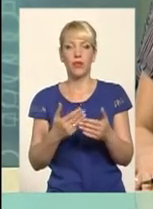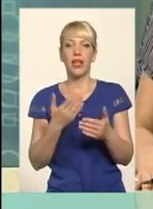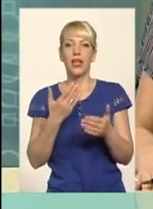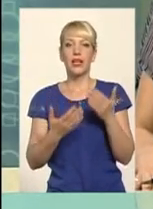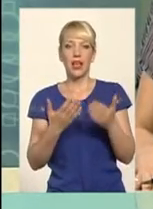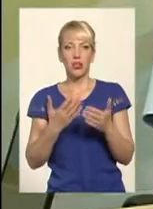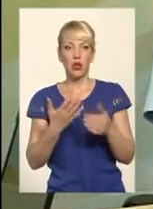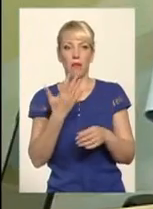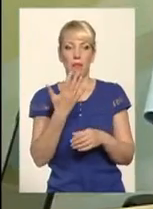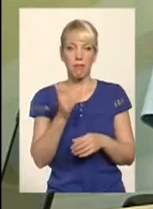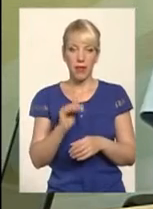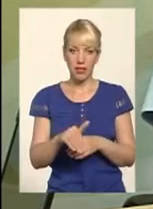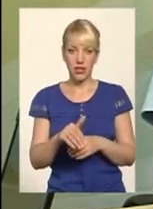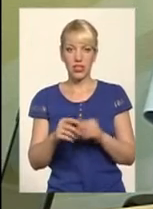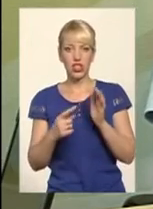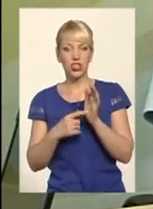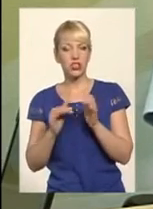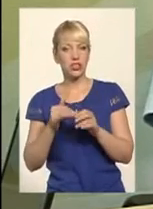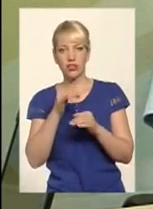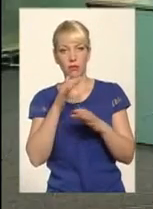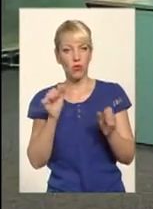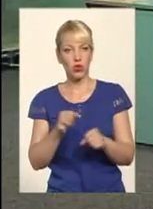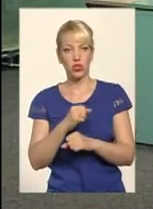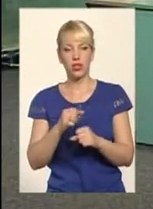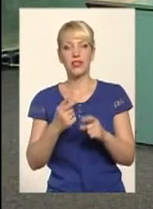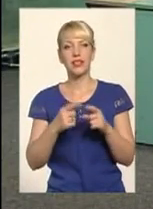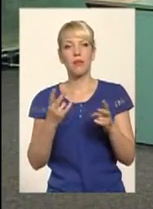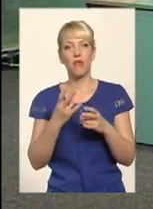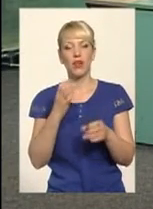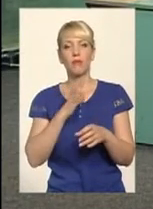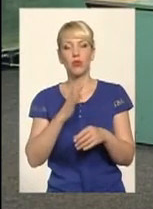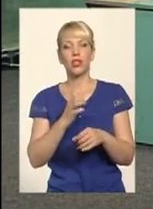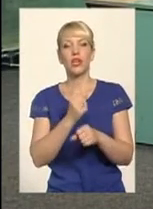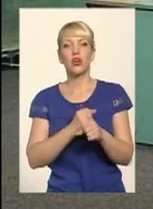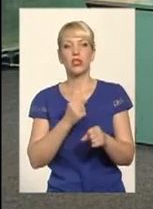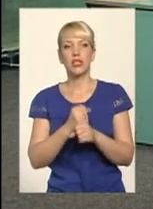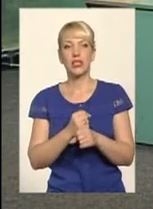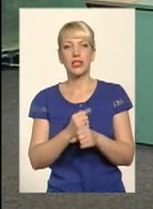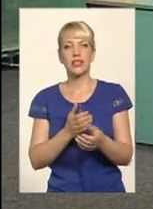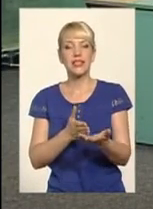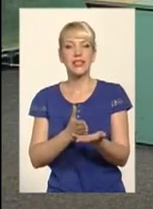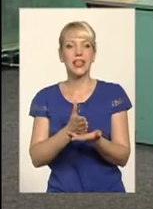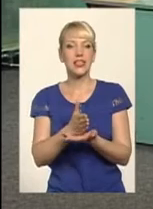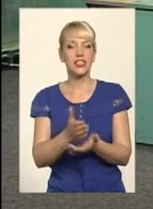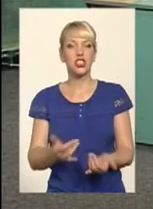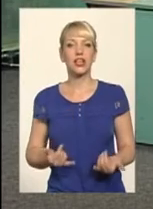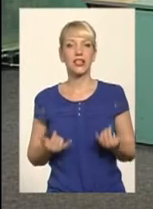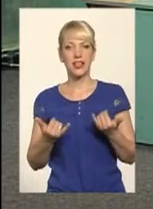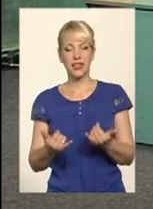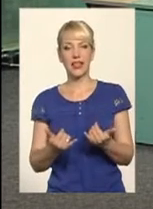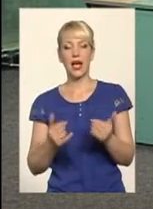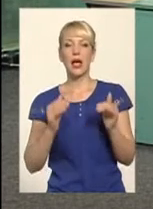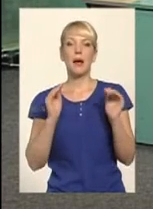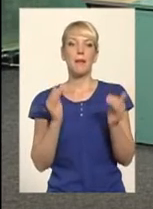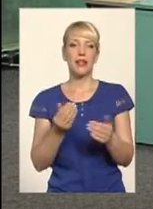5 чи 6, не кожен це може. Да, більший, середній це може. Тобто це має бути вироблена універсальна стежечка для дрібного там,